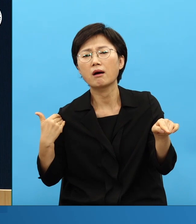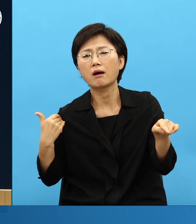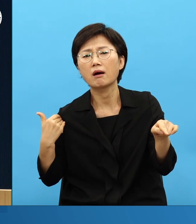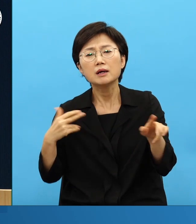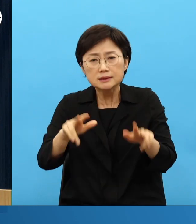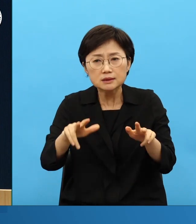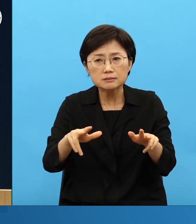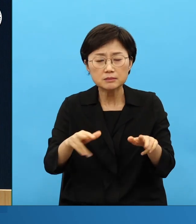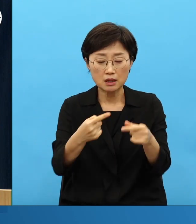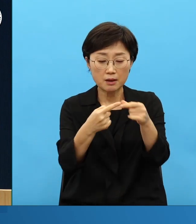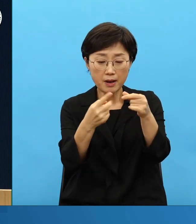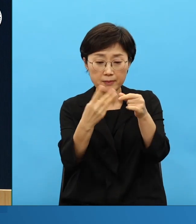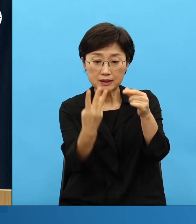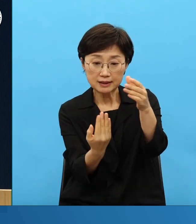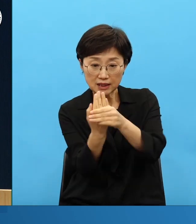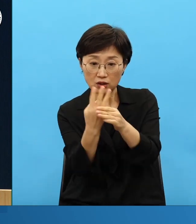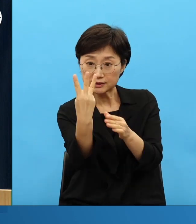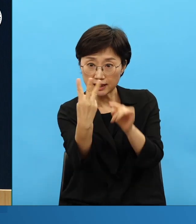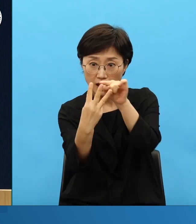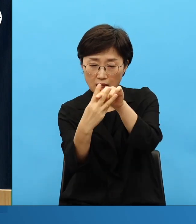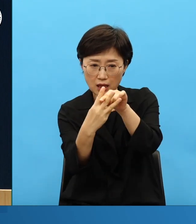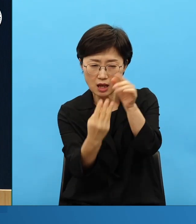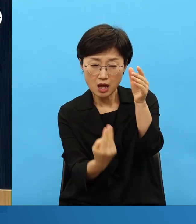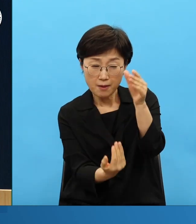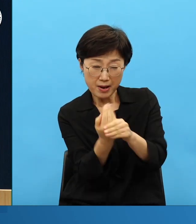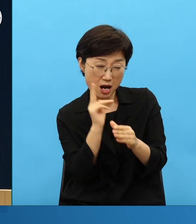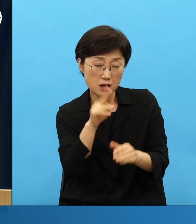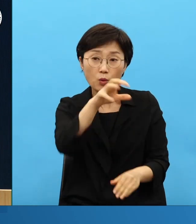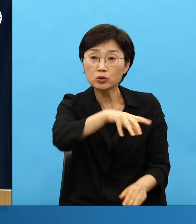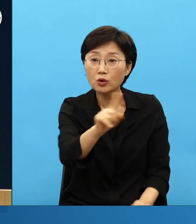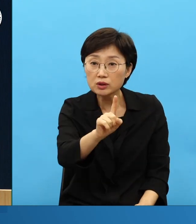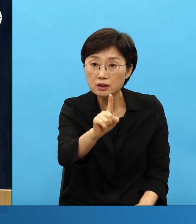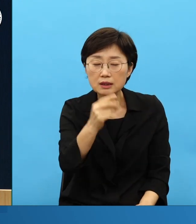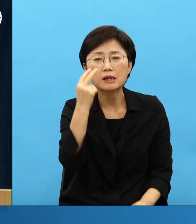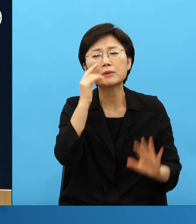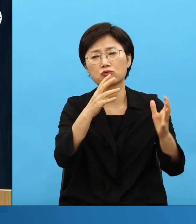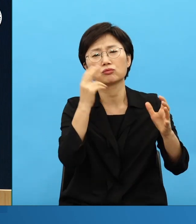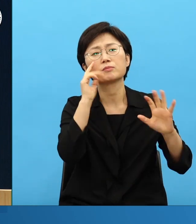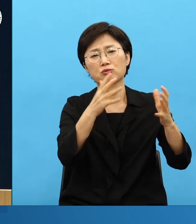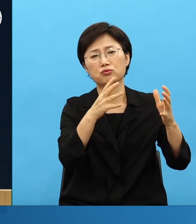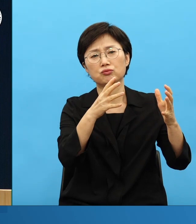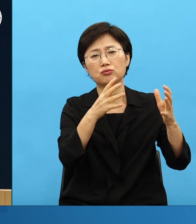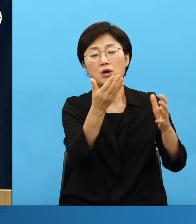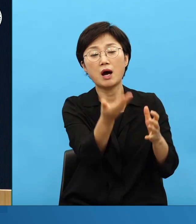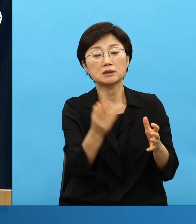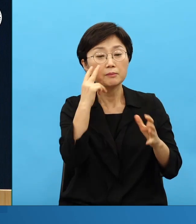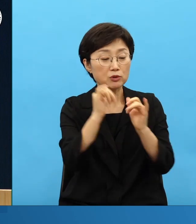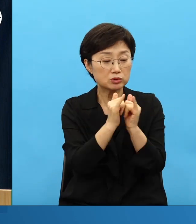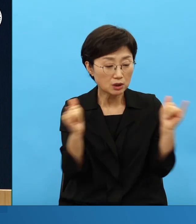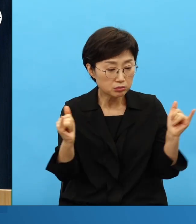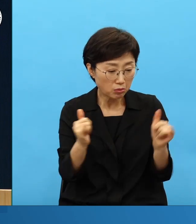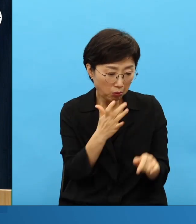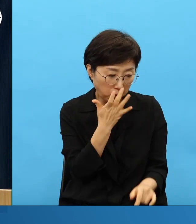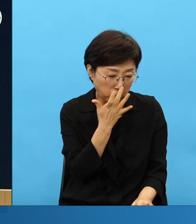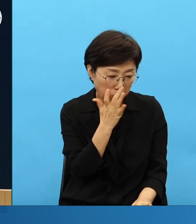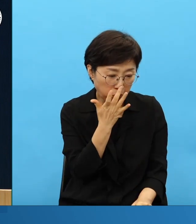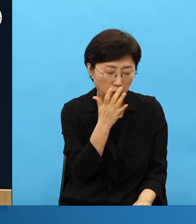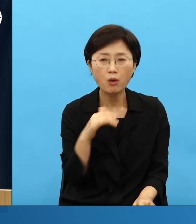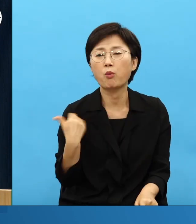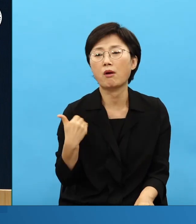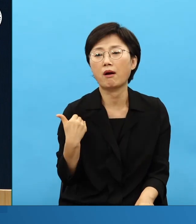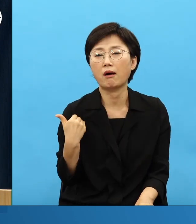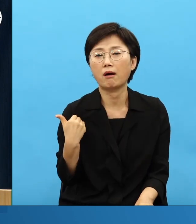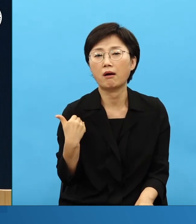크게 일어나는데 미국은 몰라요. These three things are happening even now to a very large scale in the U.S., but the Americans don't know this. 요 3단체가